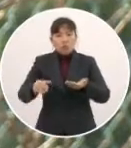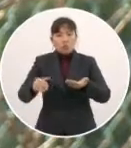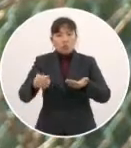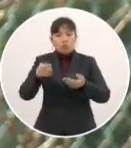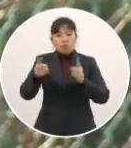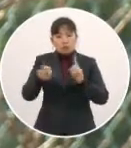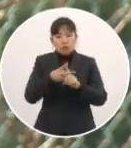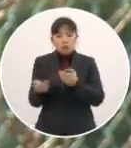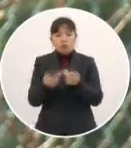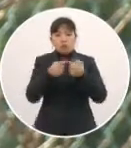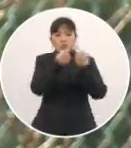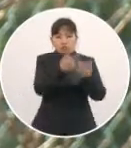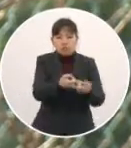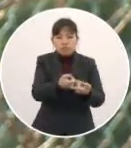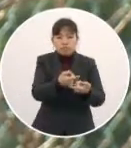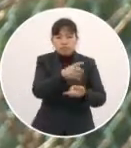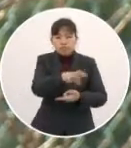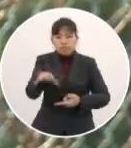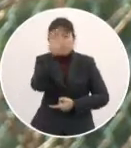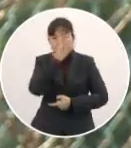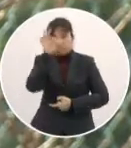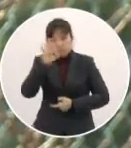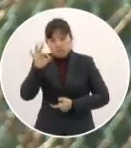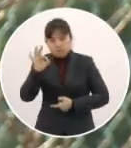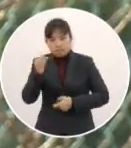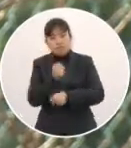が見つからないみたいで大変そう。